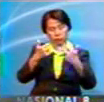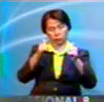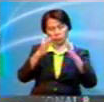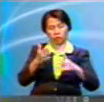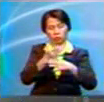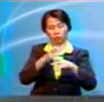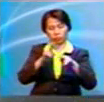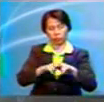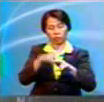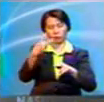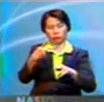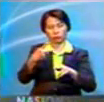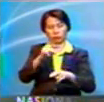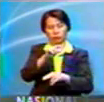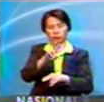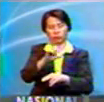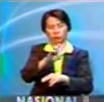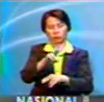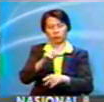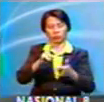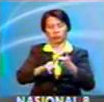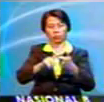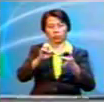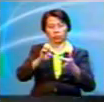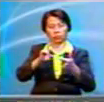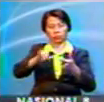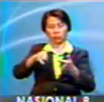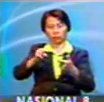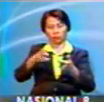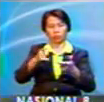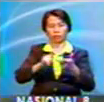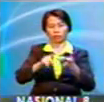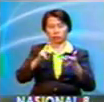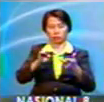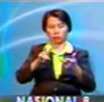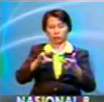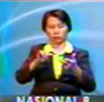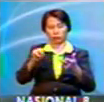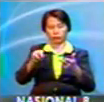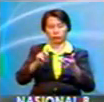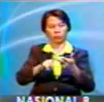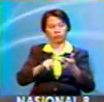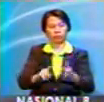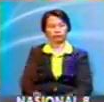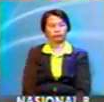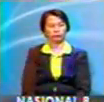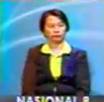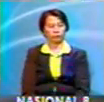berkongsi kedudukan di tempat kedua, Gary Woodland, Sergio Garcia dan juga Kevin Na.